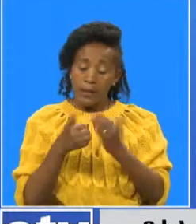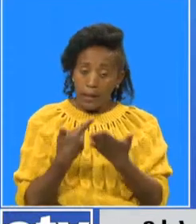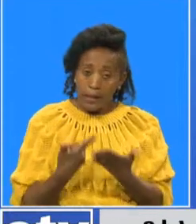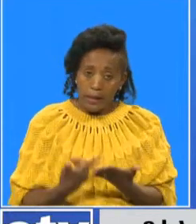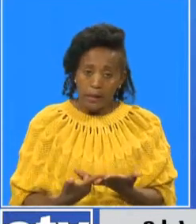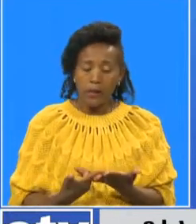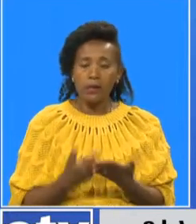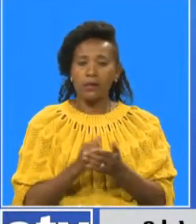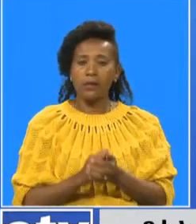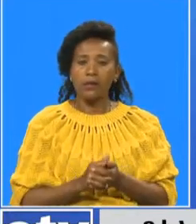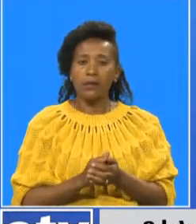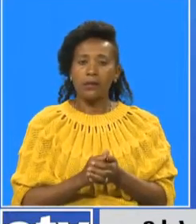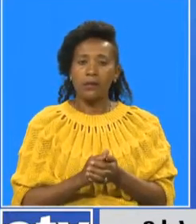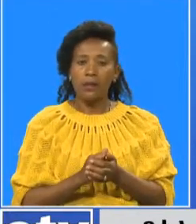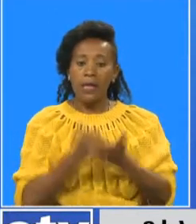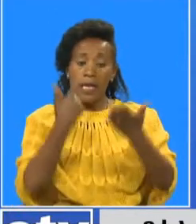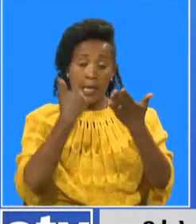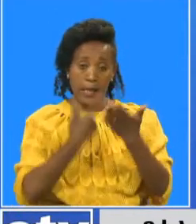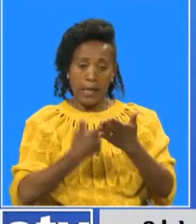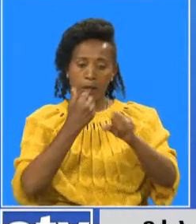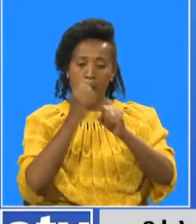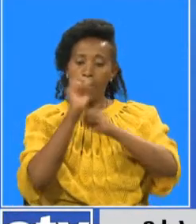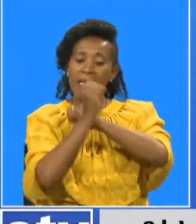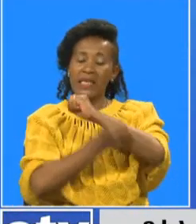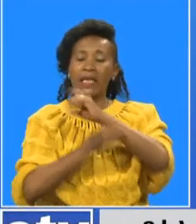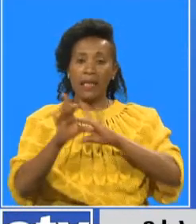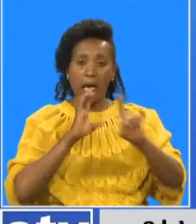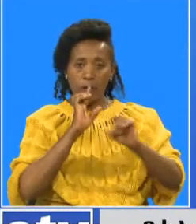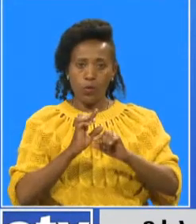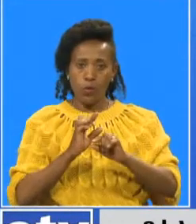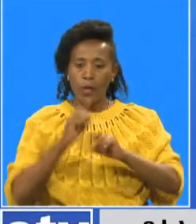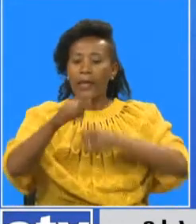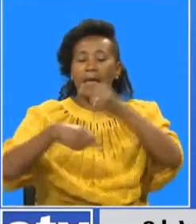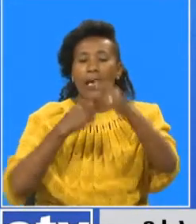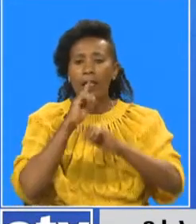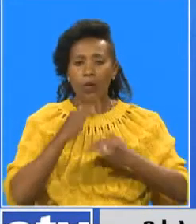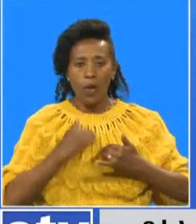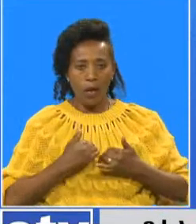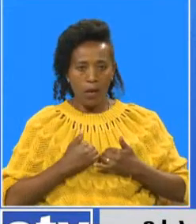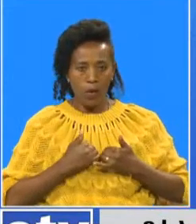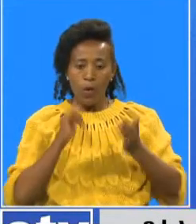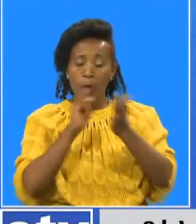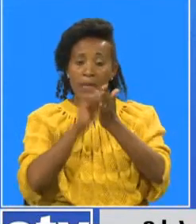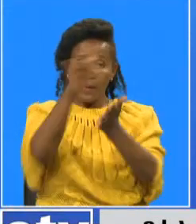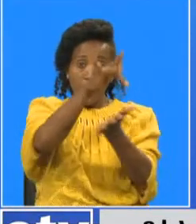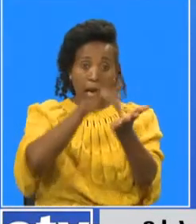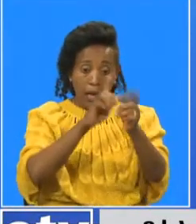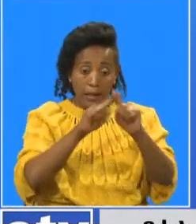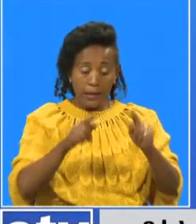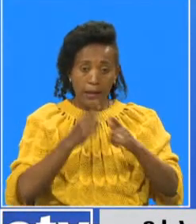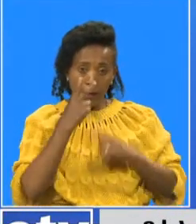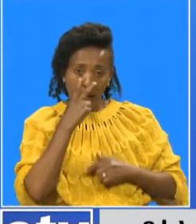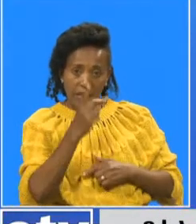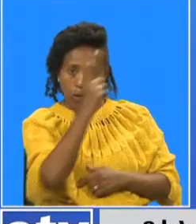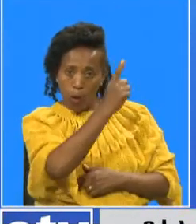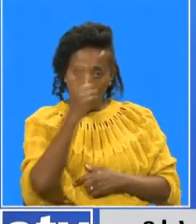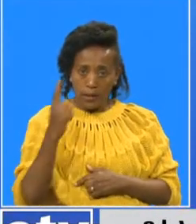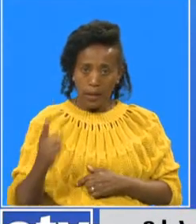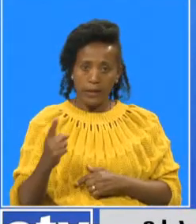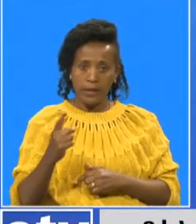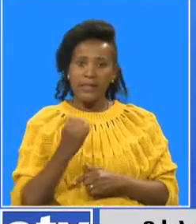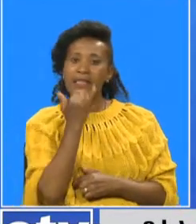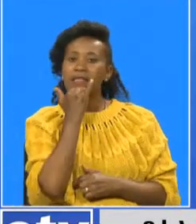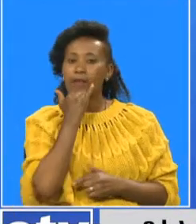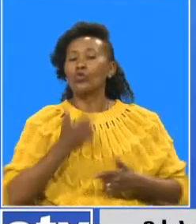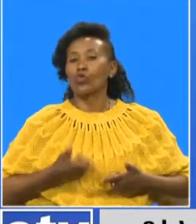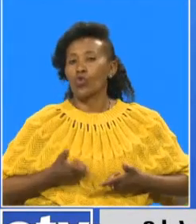ስለዚህ ይሄንን መሰረት አድርጎ እየሄደ ነው ያለው። በዚህ መካከል ግን የሚታዩ አንዳንድ